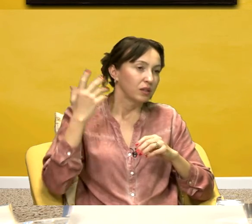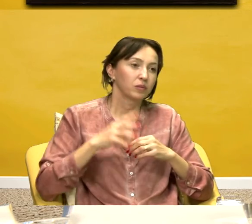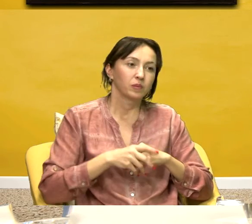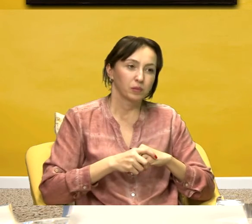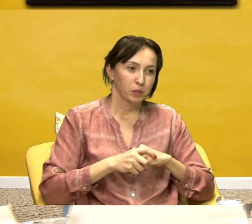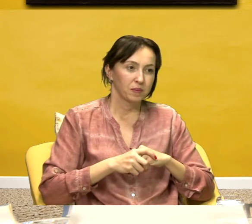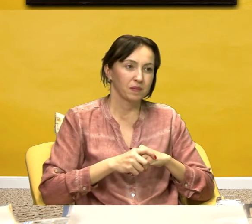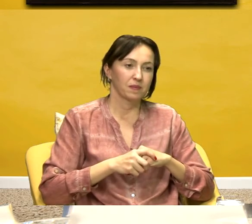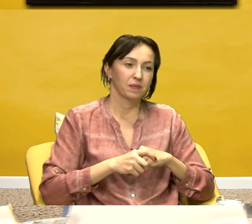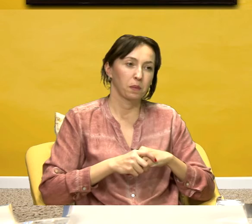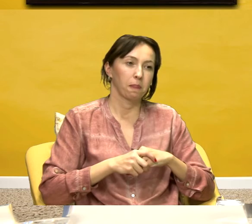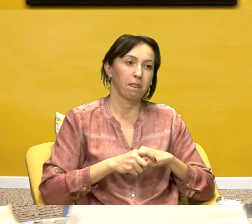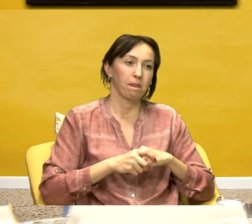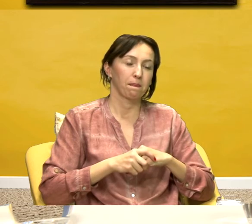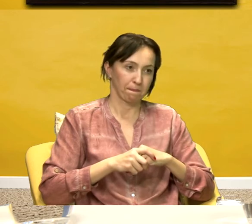Adevărat.